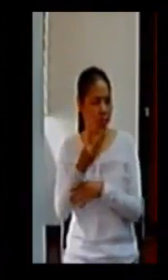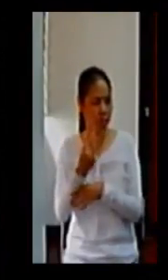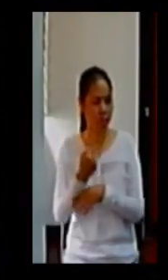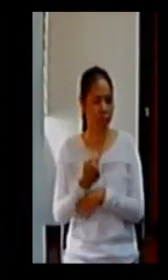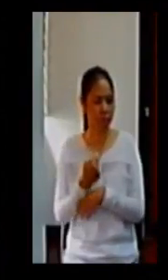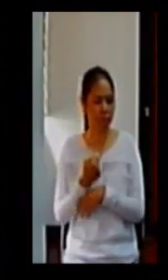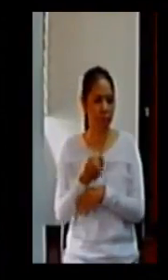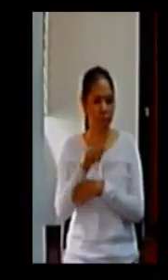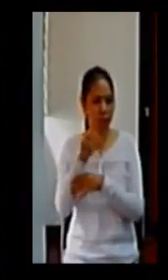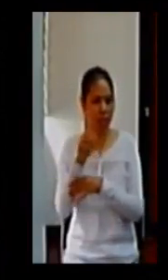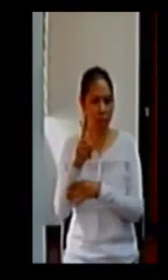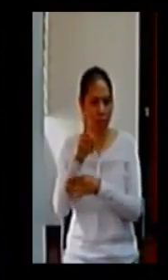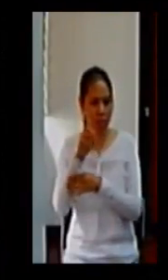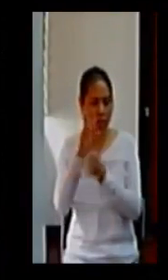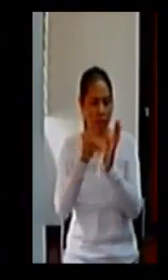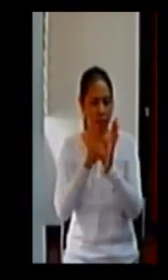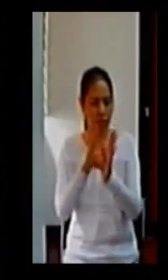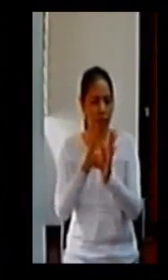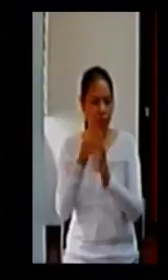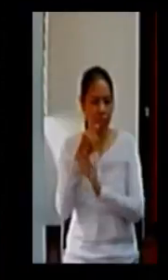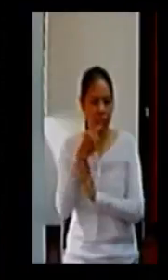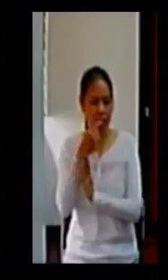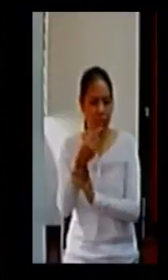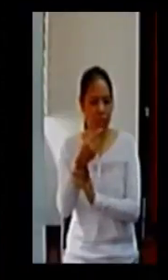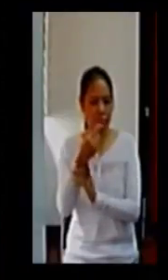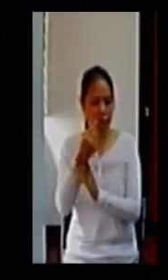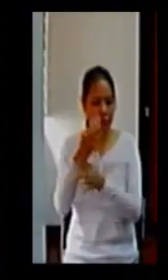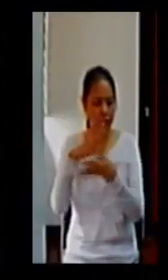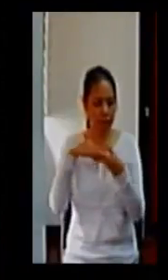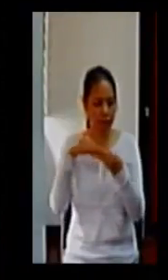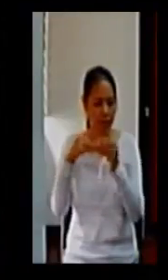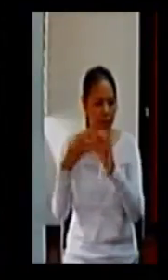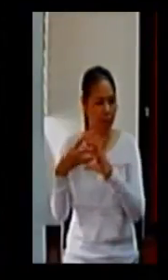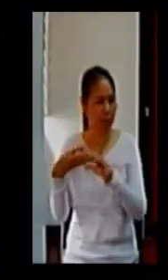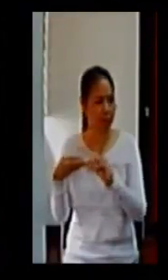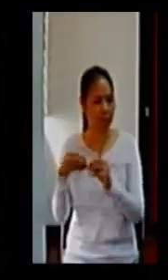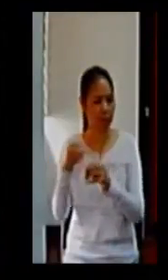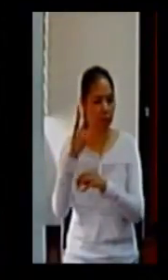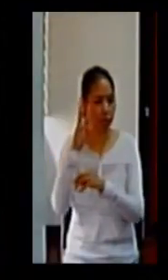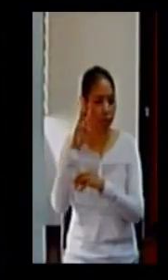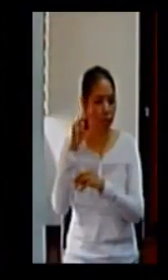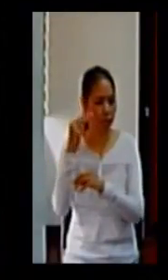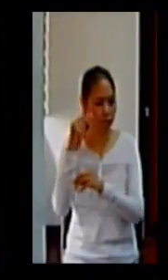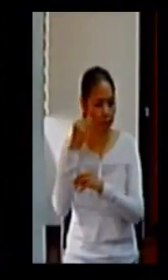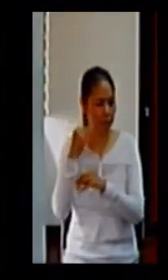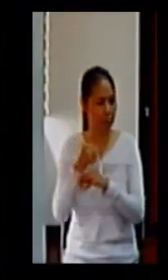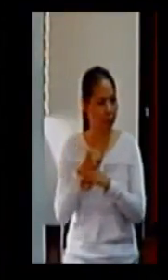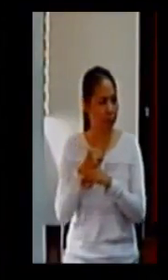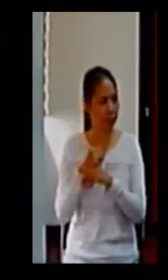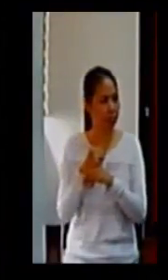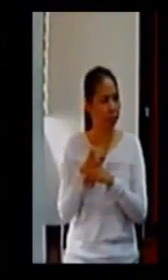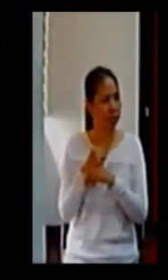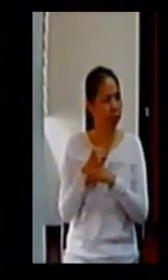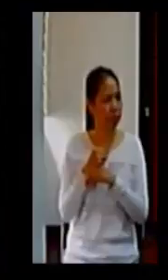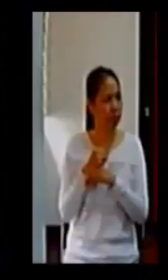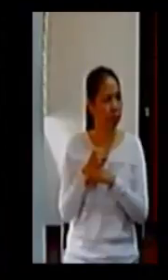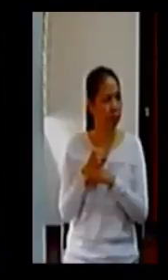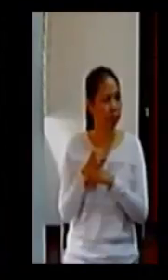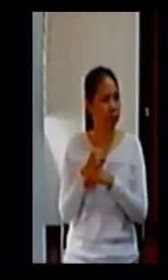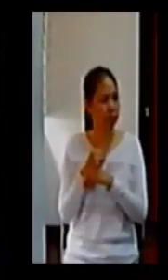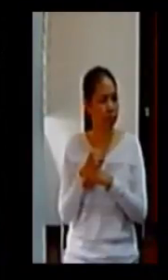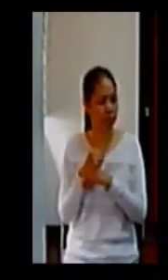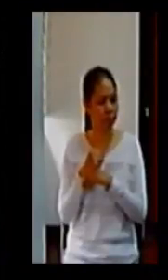isang dokumento na nagsasabing statement of William Mamanglo. Pakisuri po at pakisabi kung naalala niyo